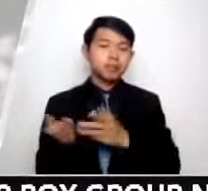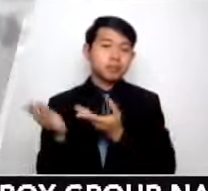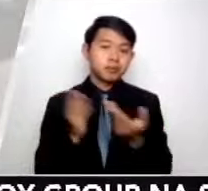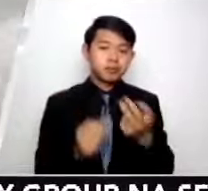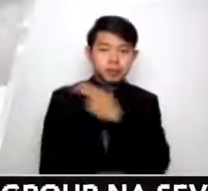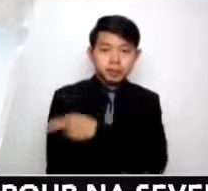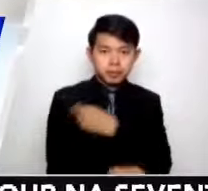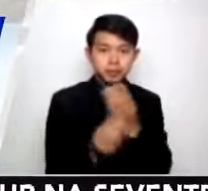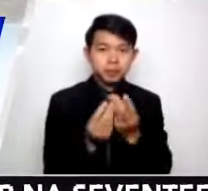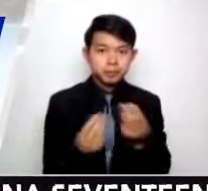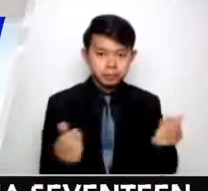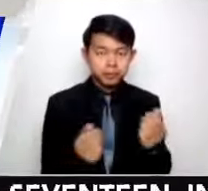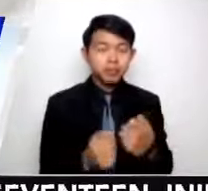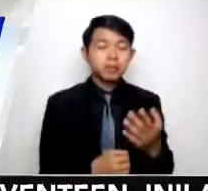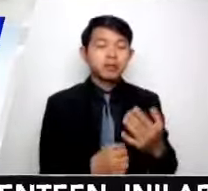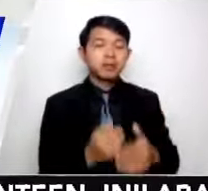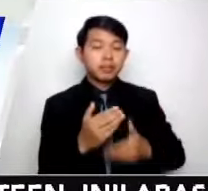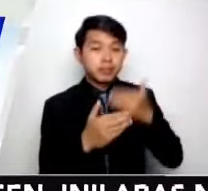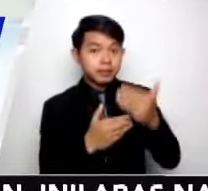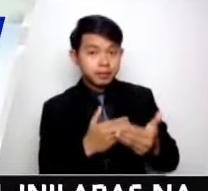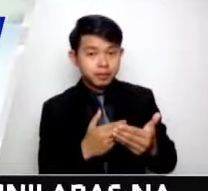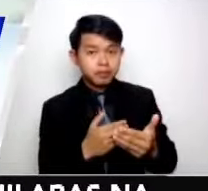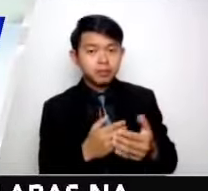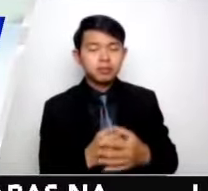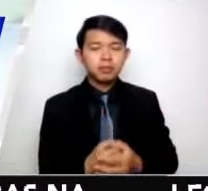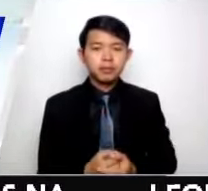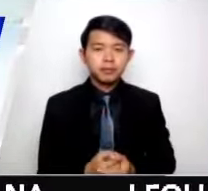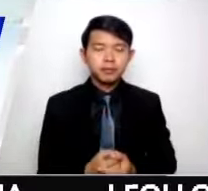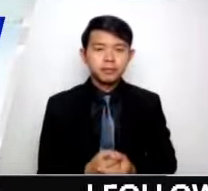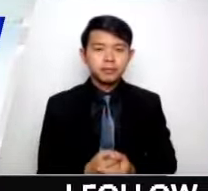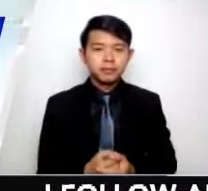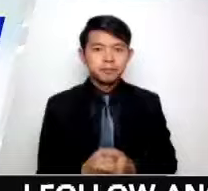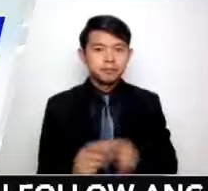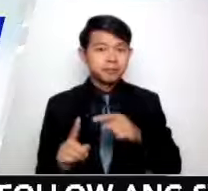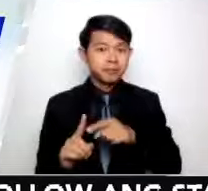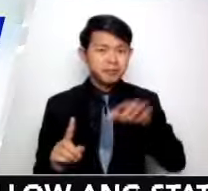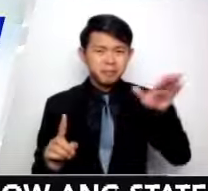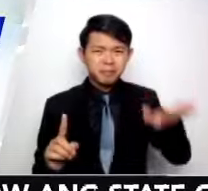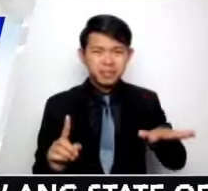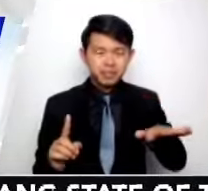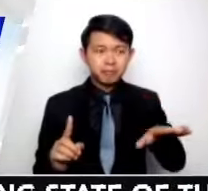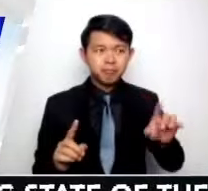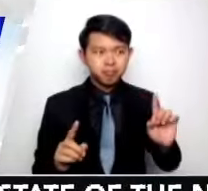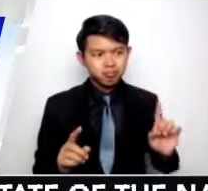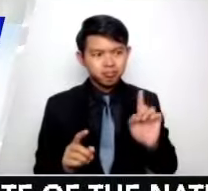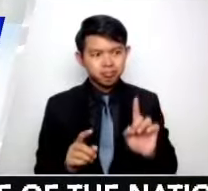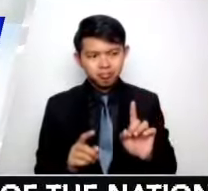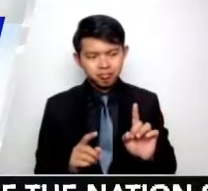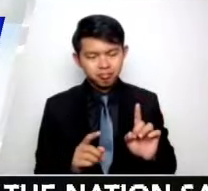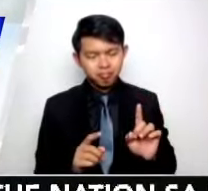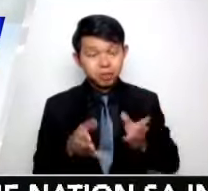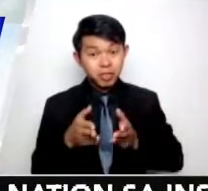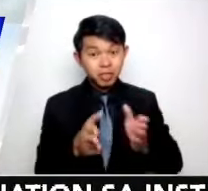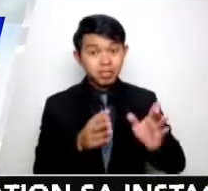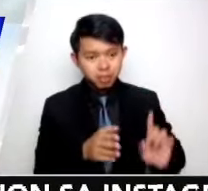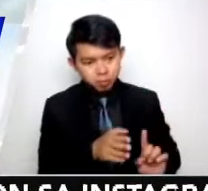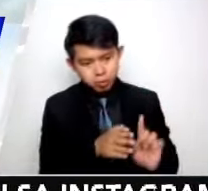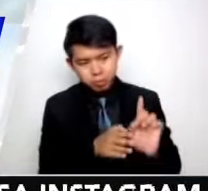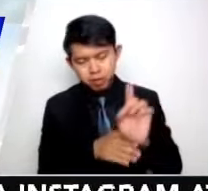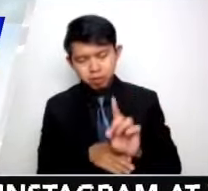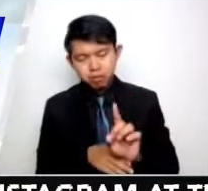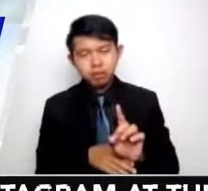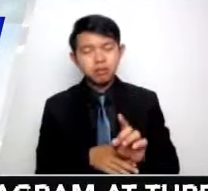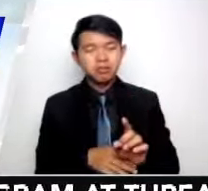school zone naman sa Dinalupihan, Bataan, ang batang yan nang biglang tumawid. Nagulungan ang paa niya ng